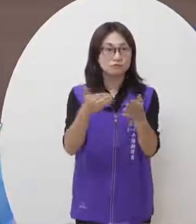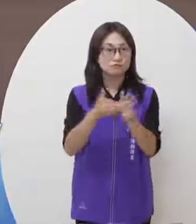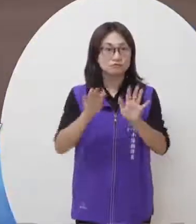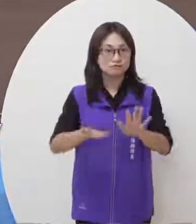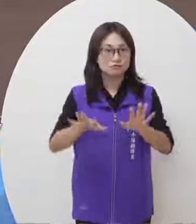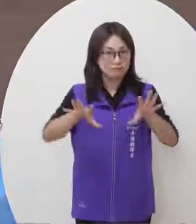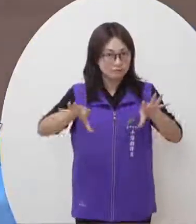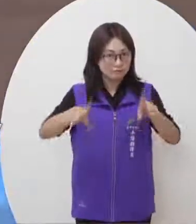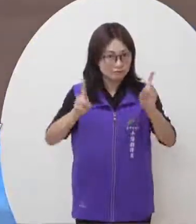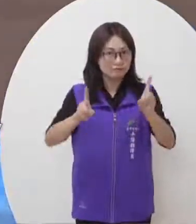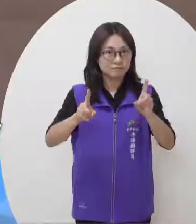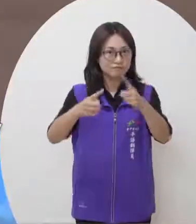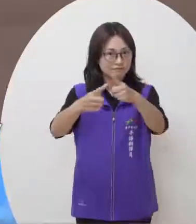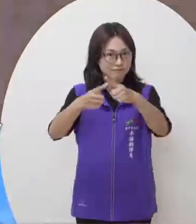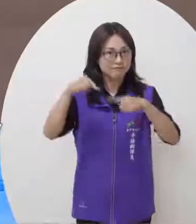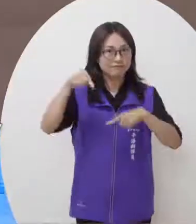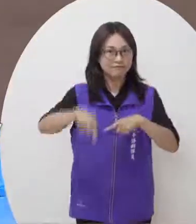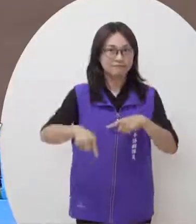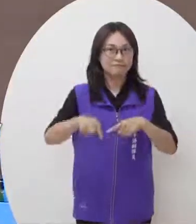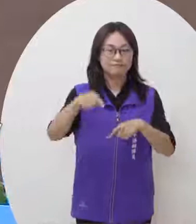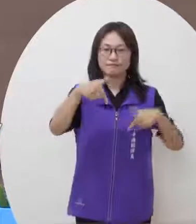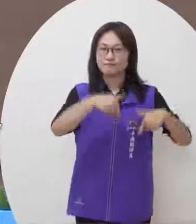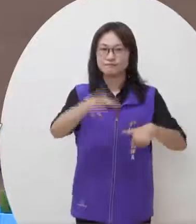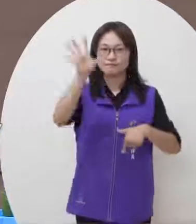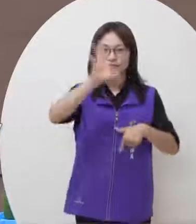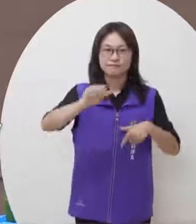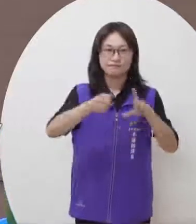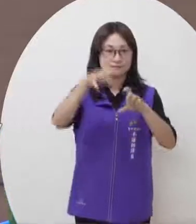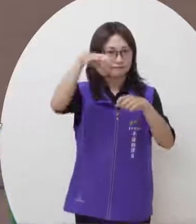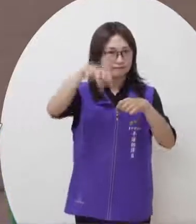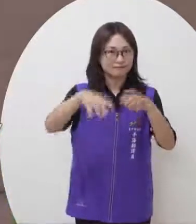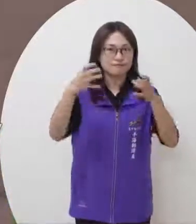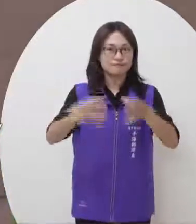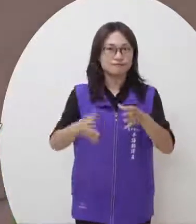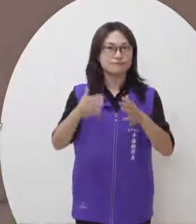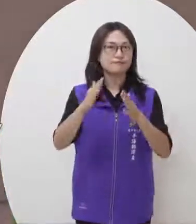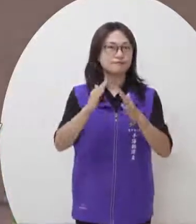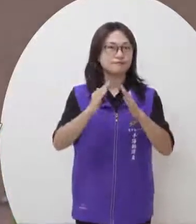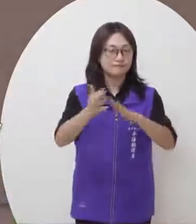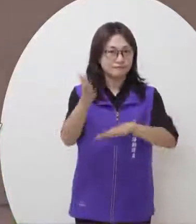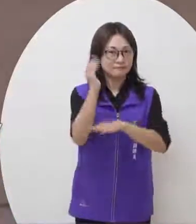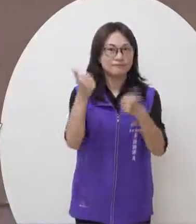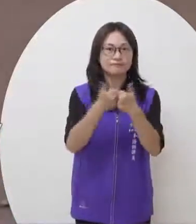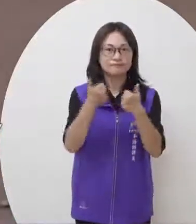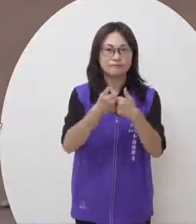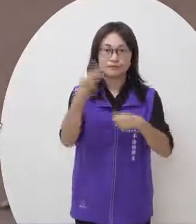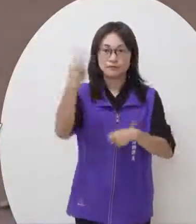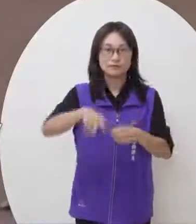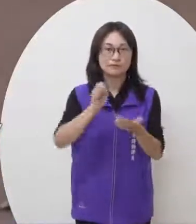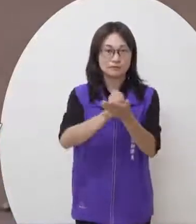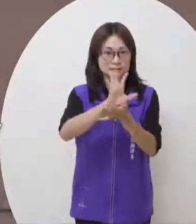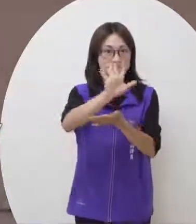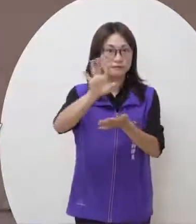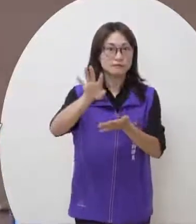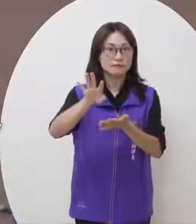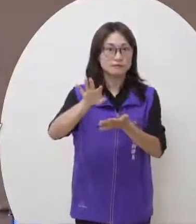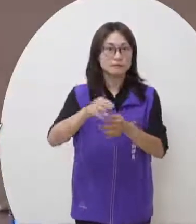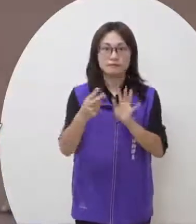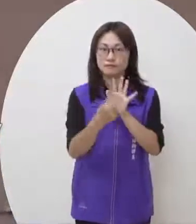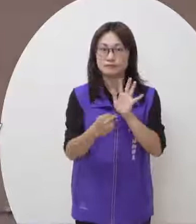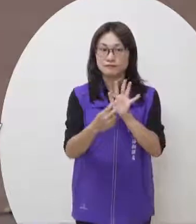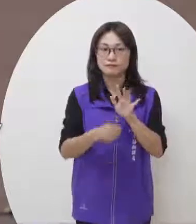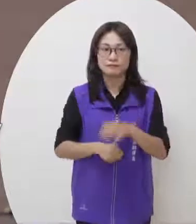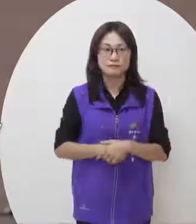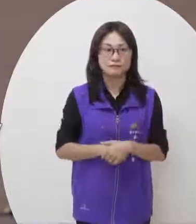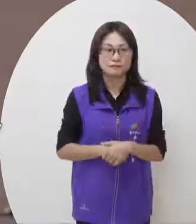到西屯区公所举行市政会议。那首先再跟大家报告一下下面叫做起建